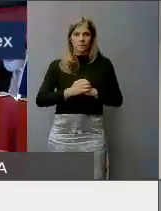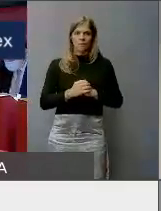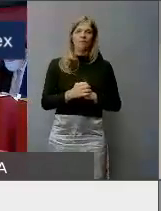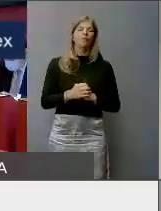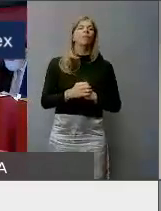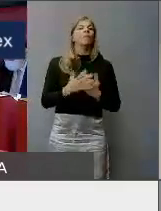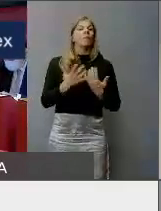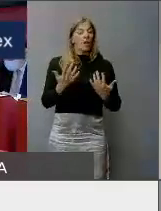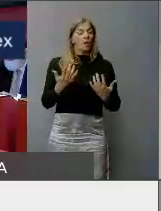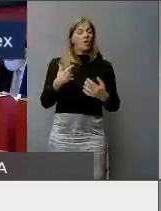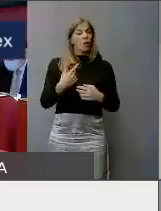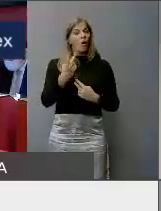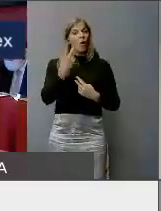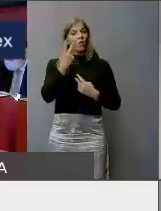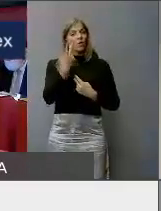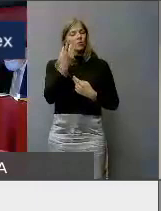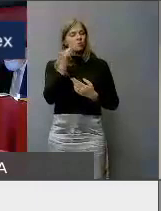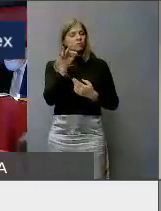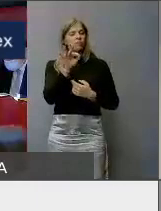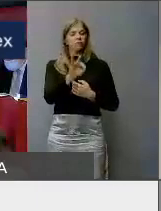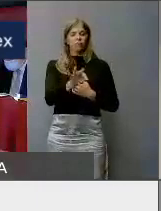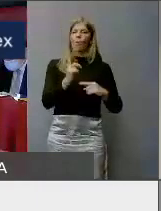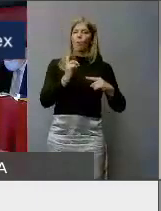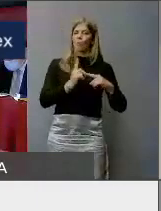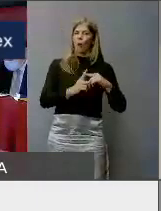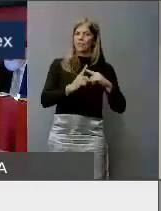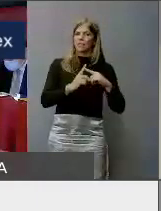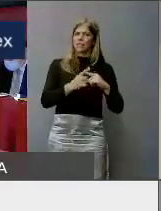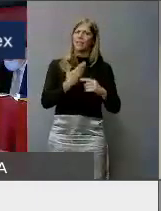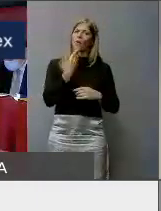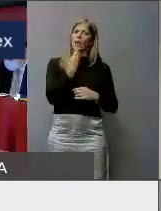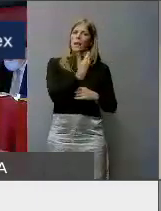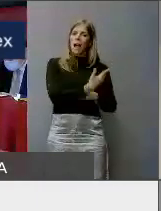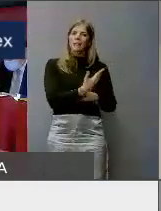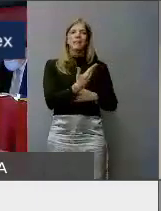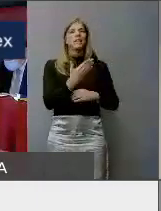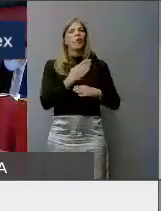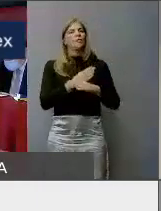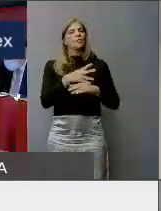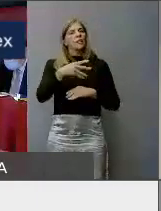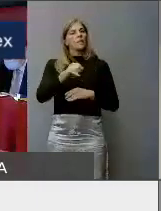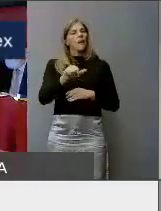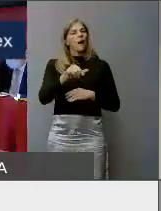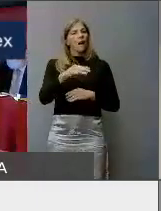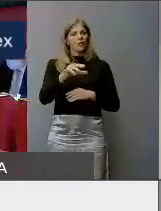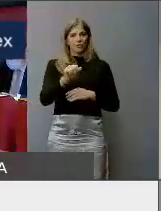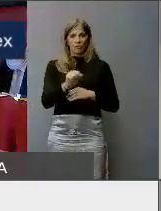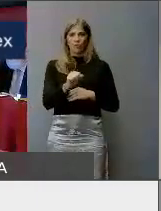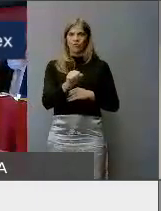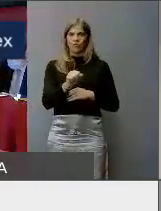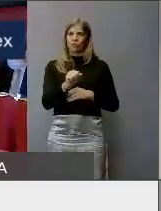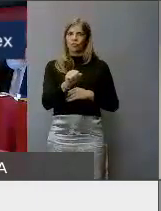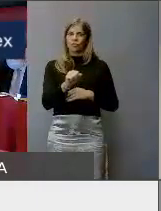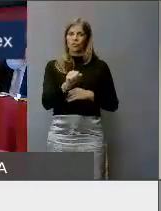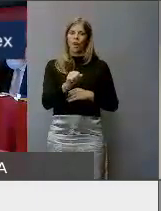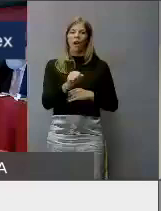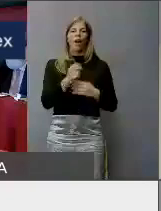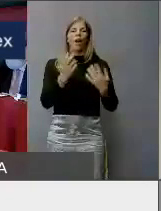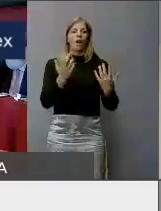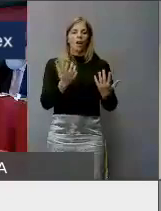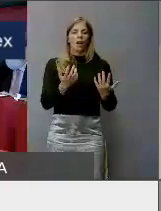positiva e ho ringraziato consigliere mascia è stata quella di porre ha necessità di entrare